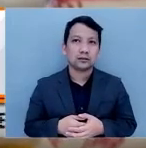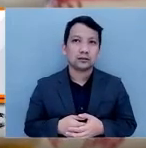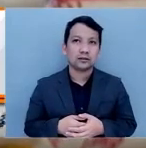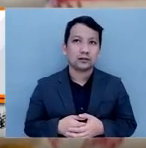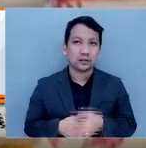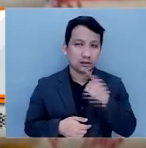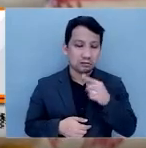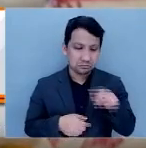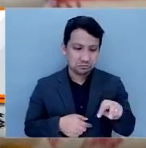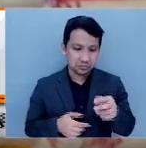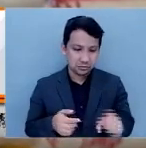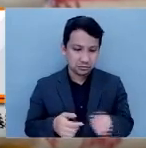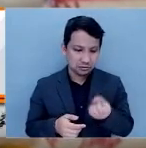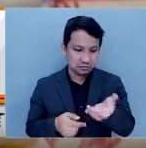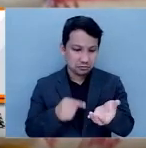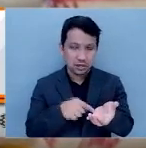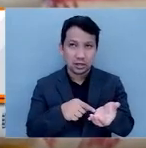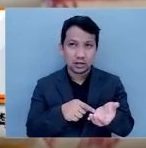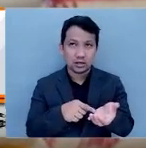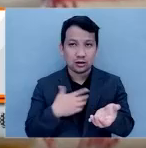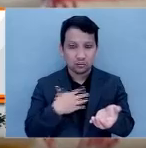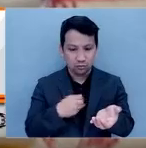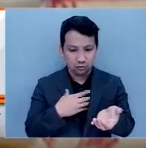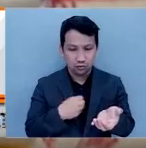Sa unang tingin, maputi